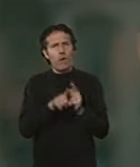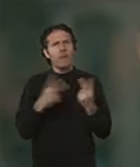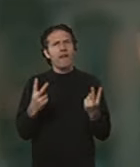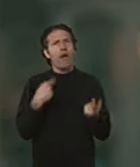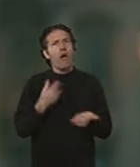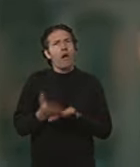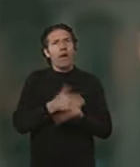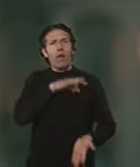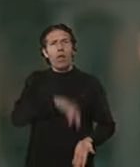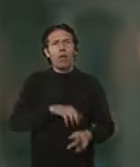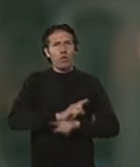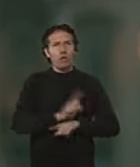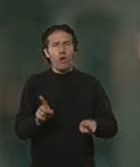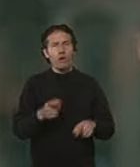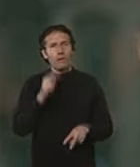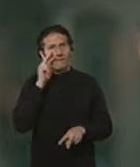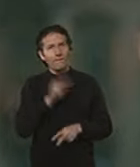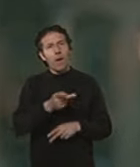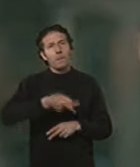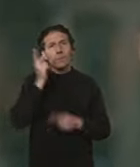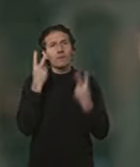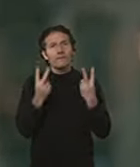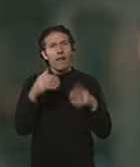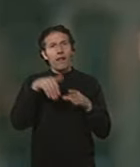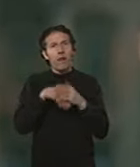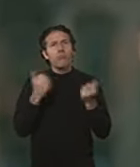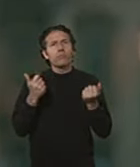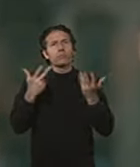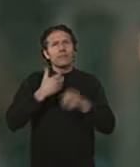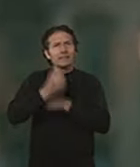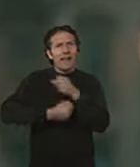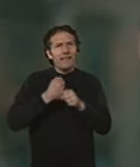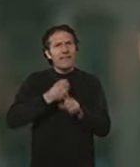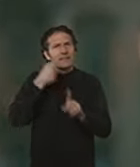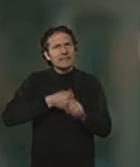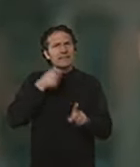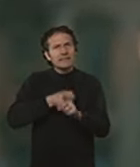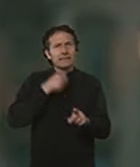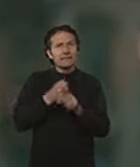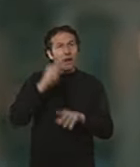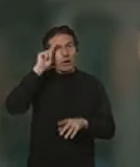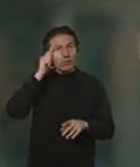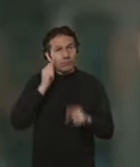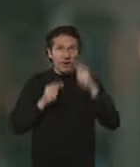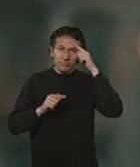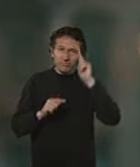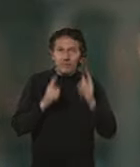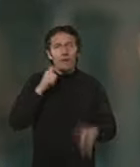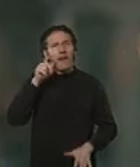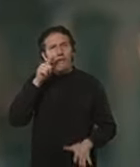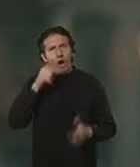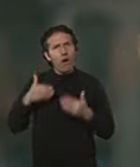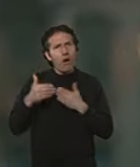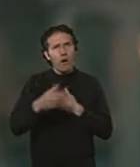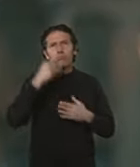pécunière elle le regarde son patrimoine comme des dizaines d'années de labeur de sueur et d'efforts